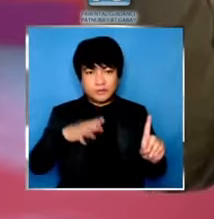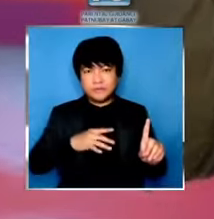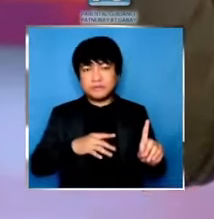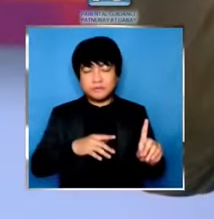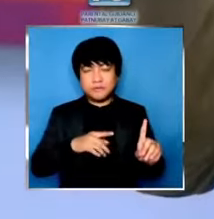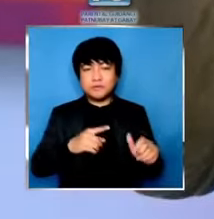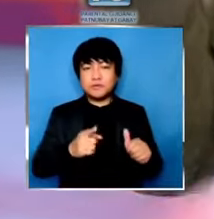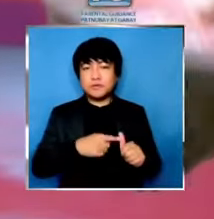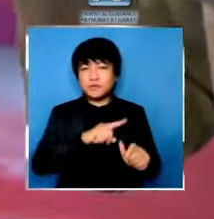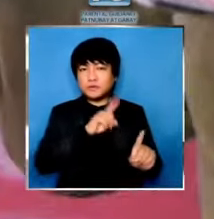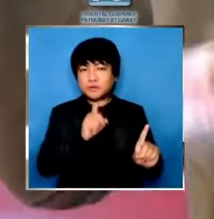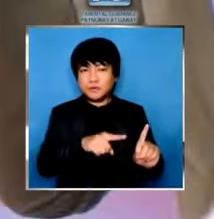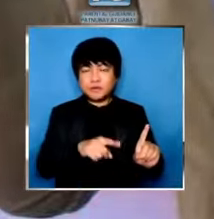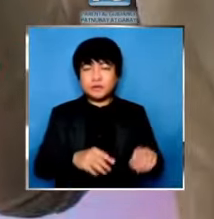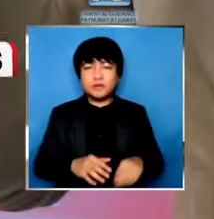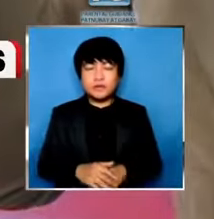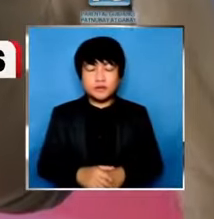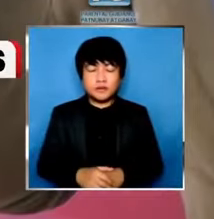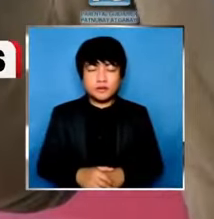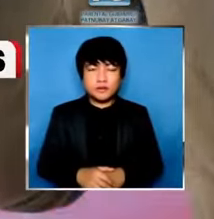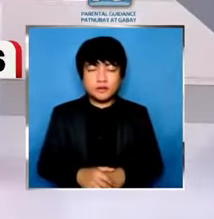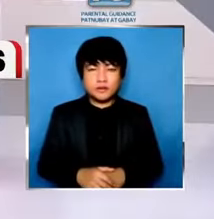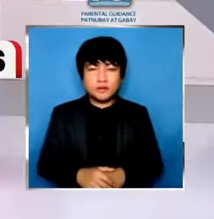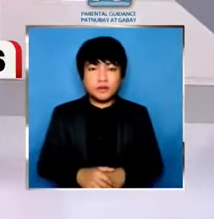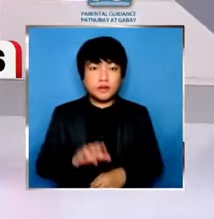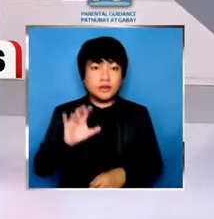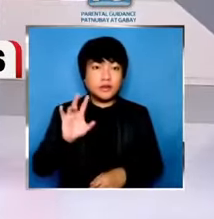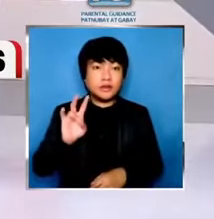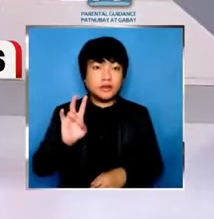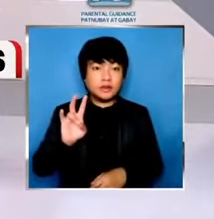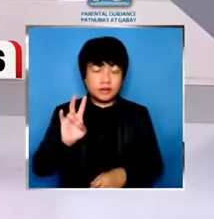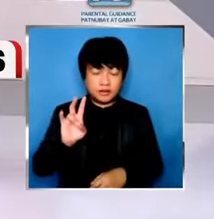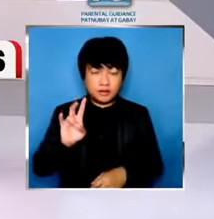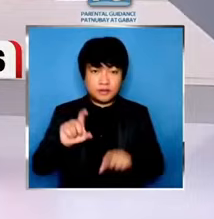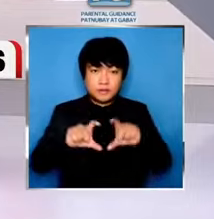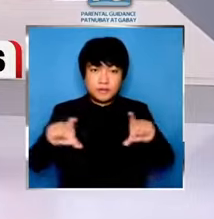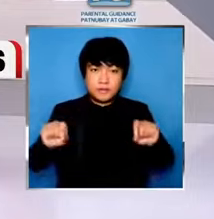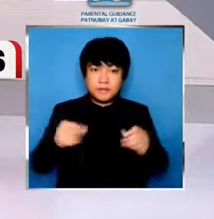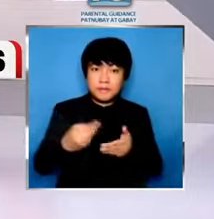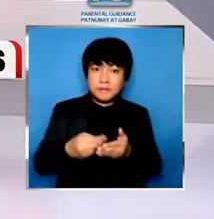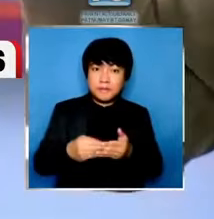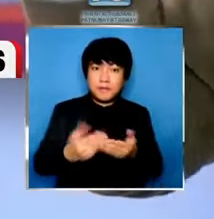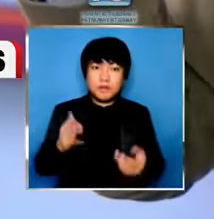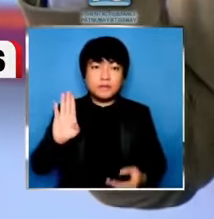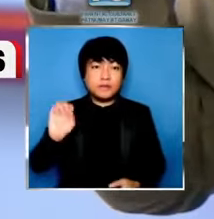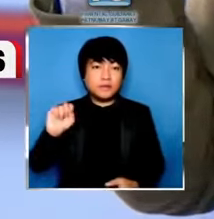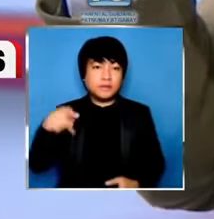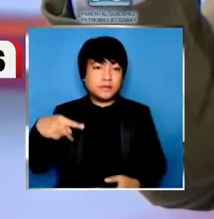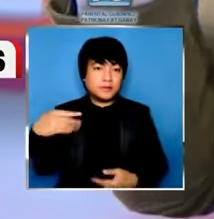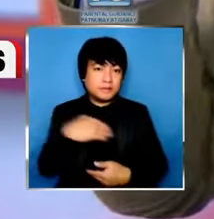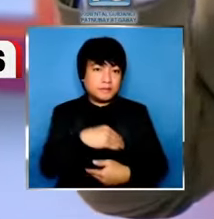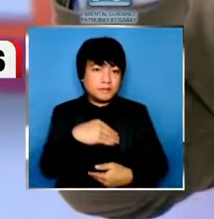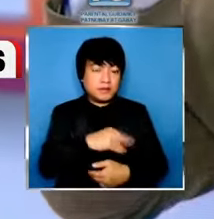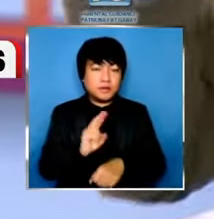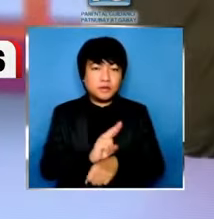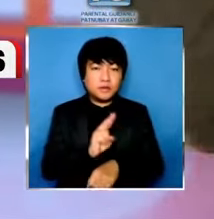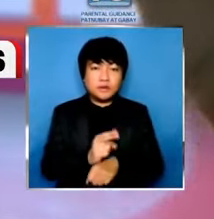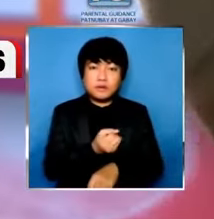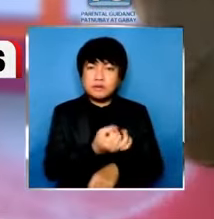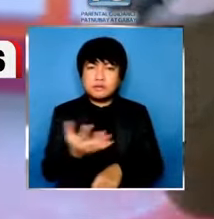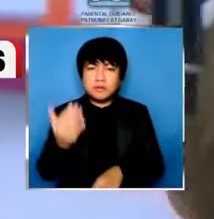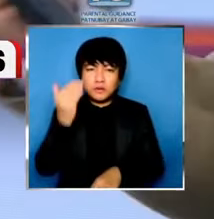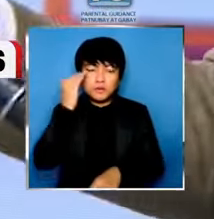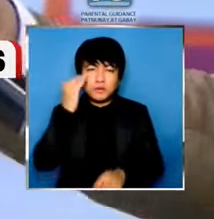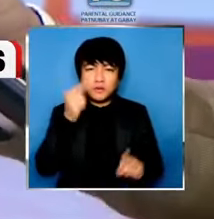tanong. Sa 7 perang barya ng Bangko Sentral ng Pilipinas na ginagamit natin ngayon, ilan ang alam mo? Padamihan